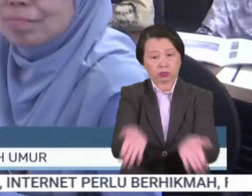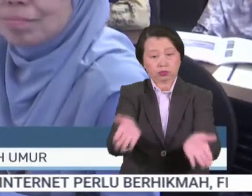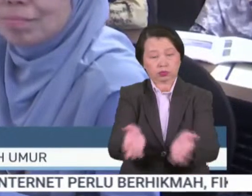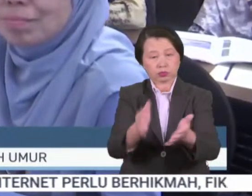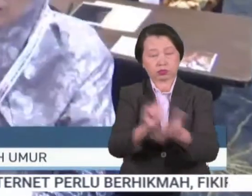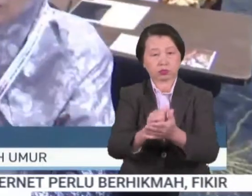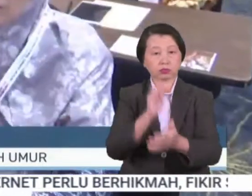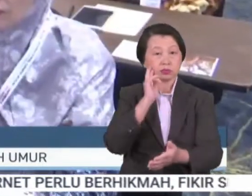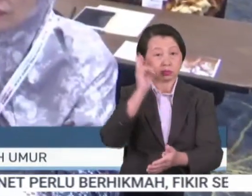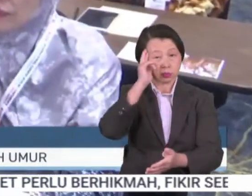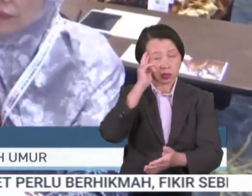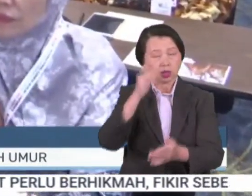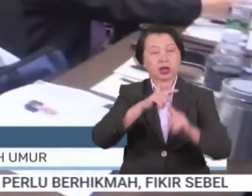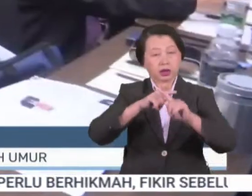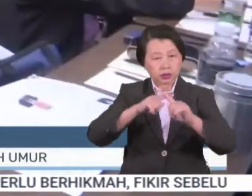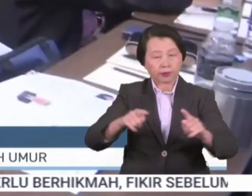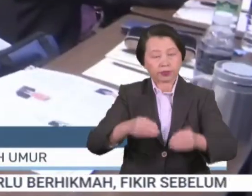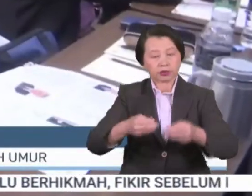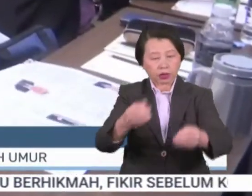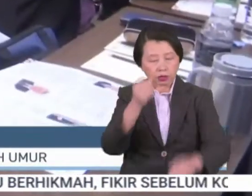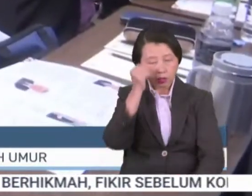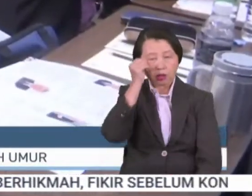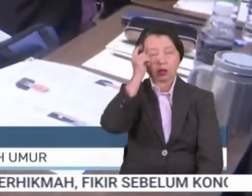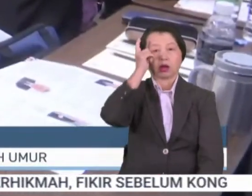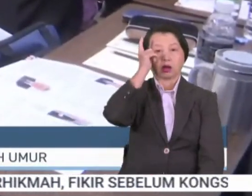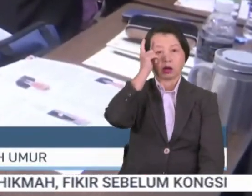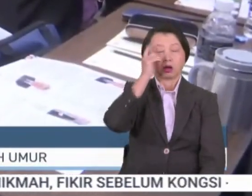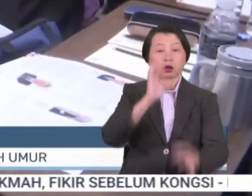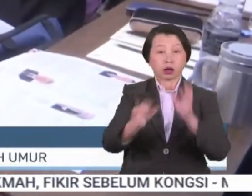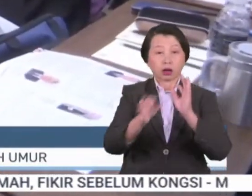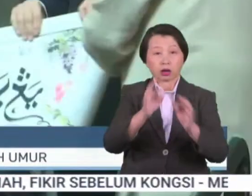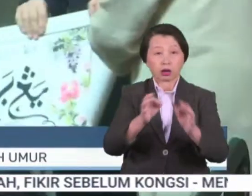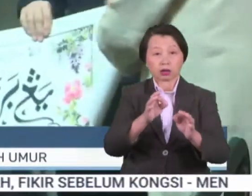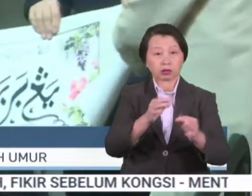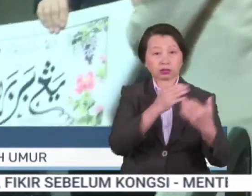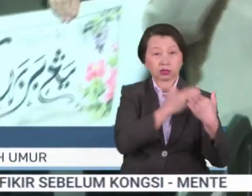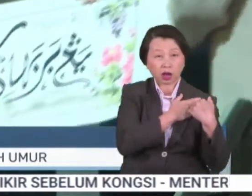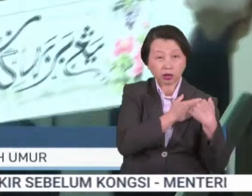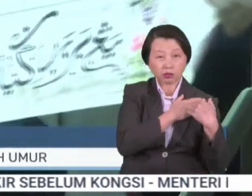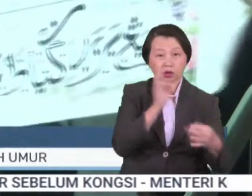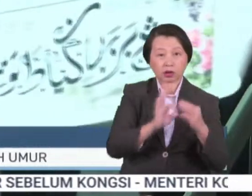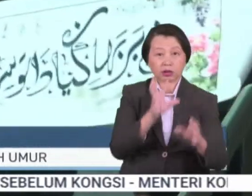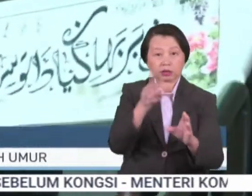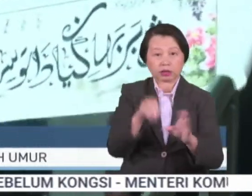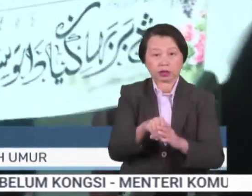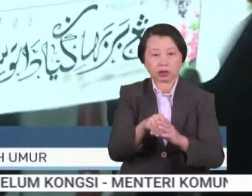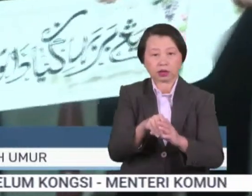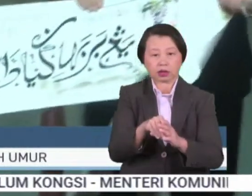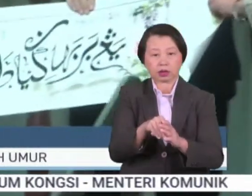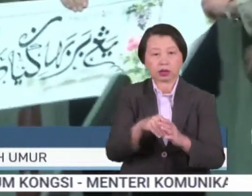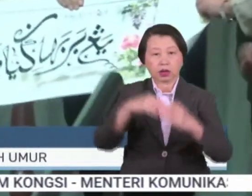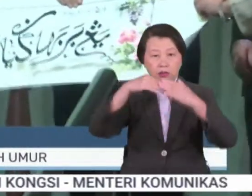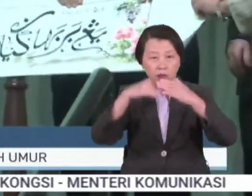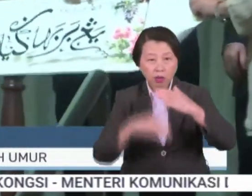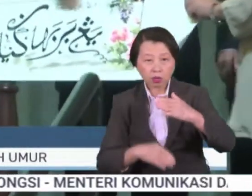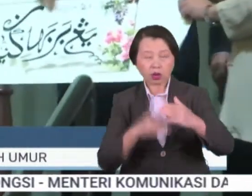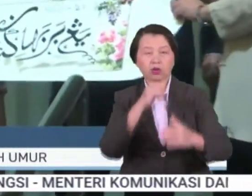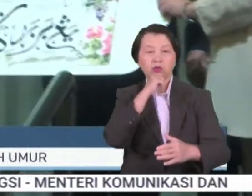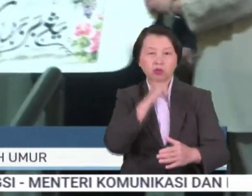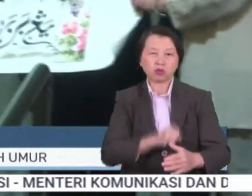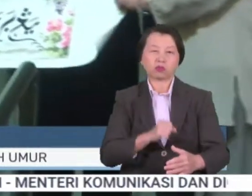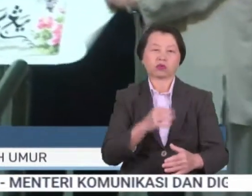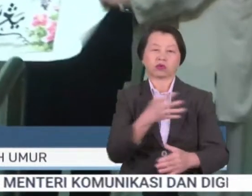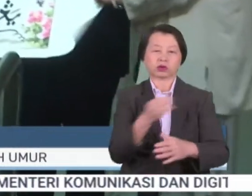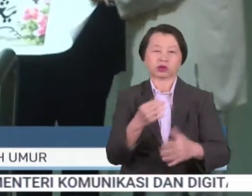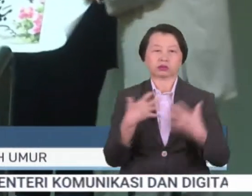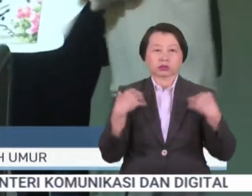kehamilan remaja sebaliknya memberi kesedaran akibat perlu ditanggung jika terlibat dengan kehamilan bawah umur serta risiko